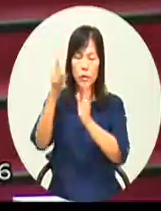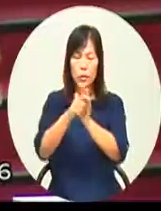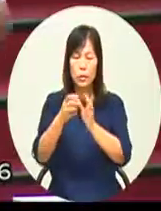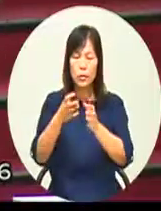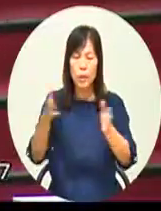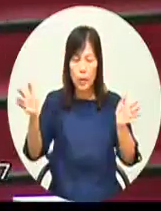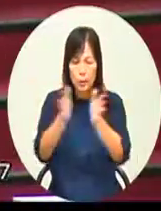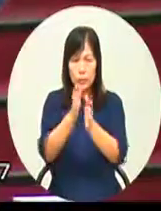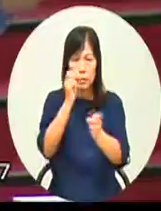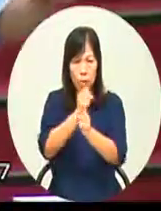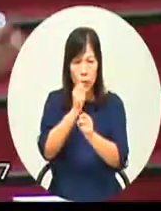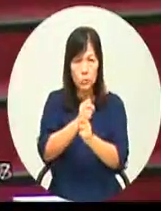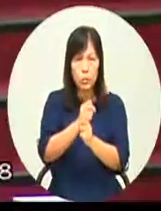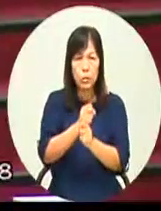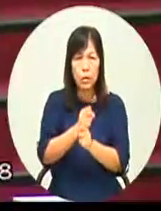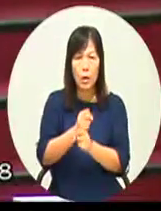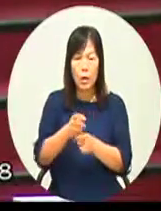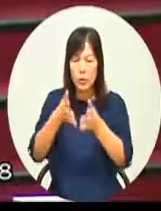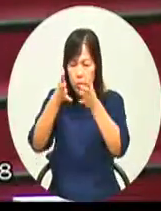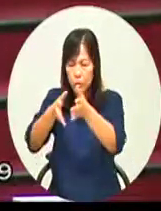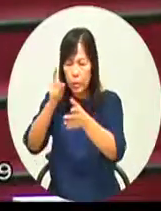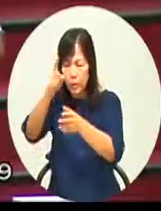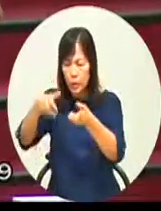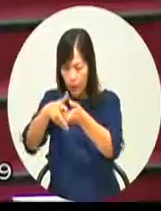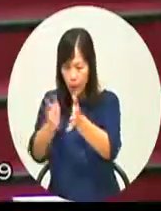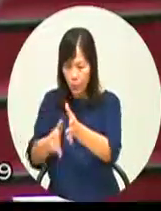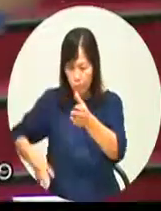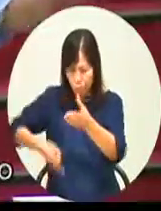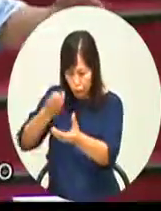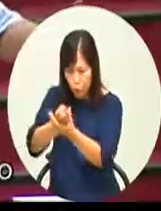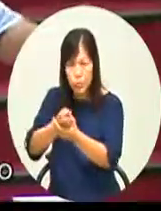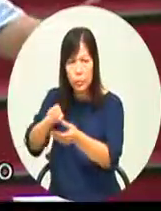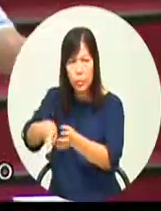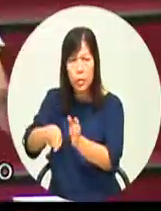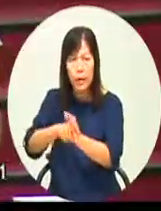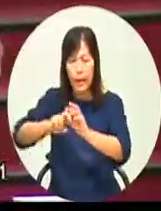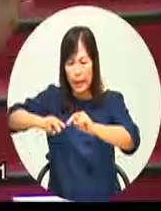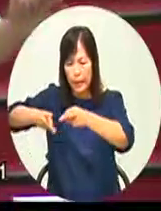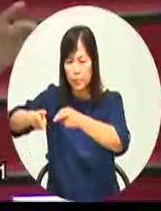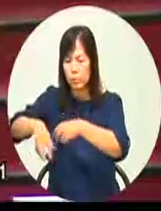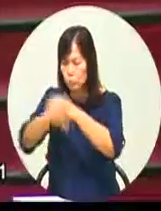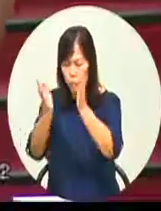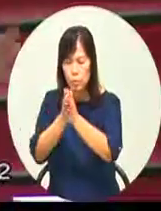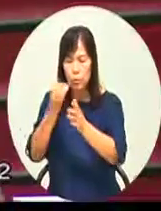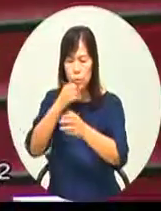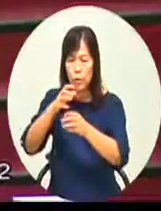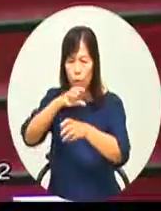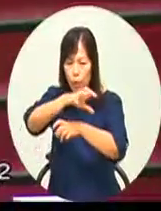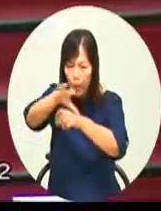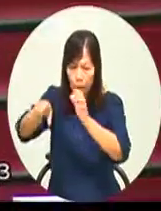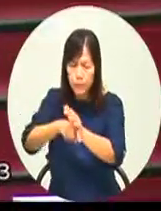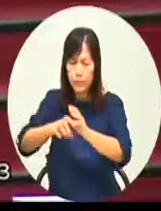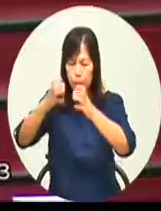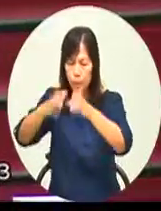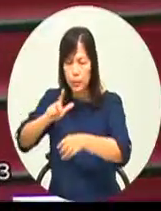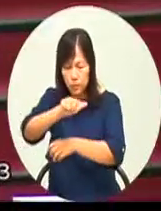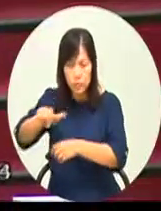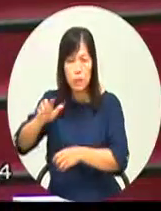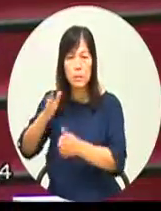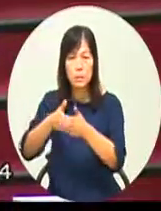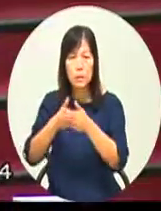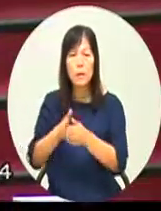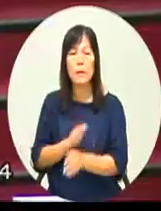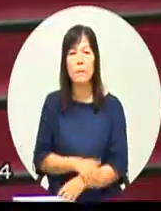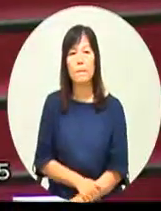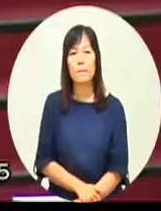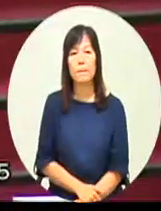作投资一个部落，来改善它的所有空间环境的设施。